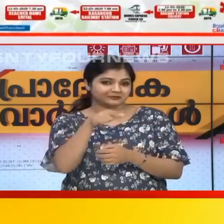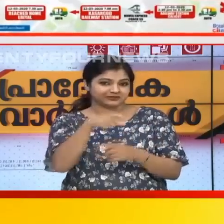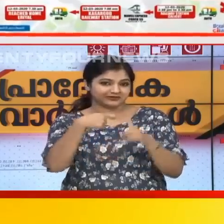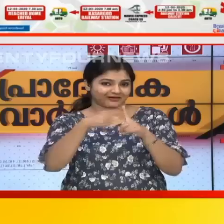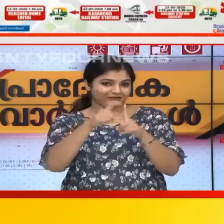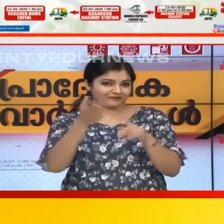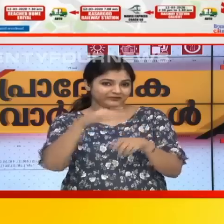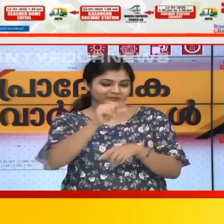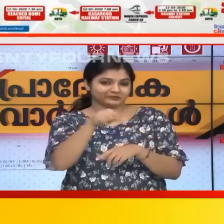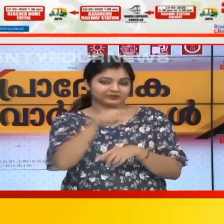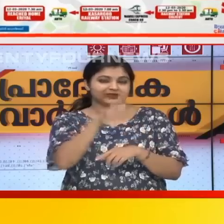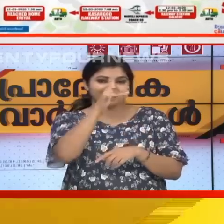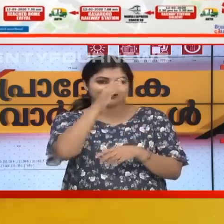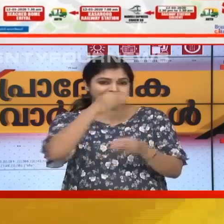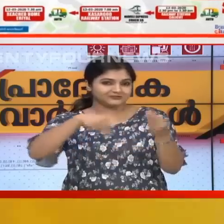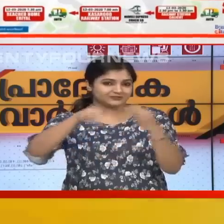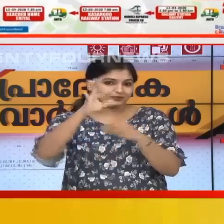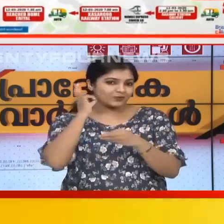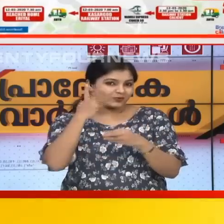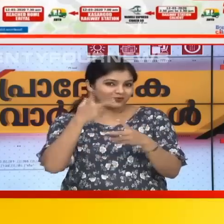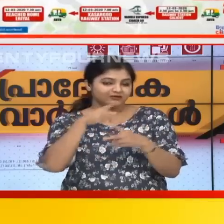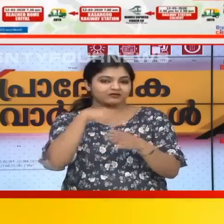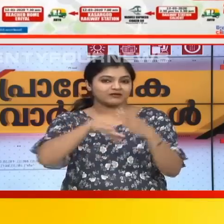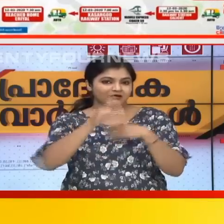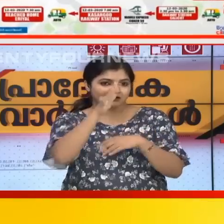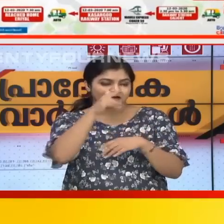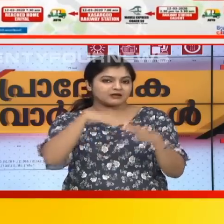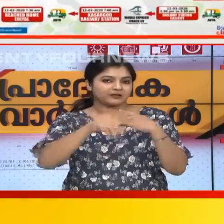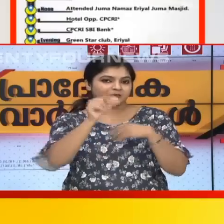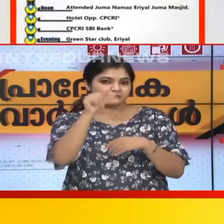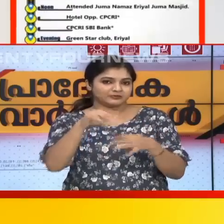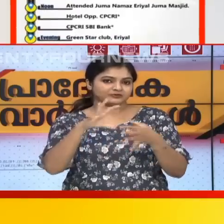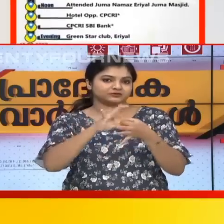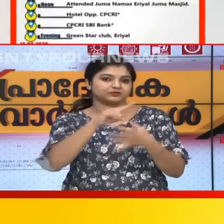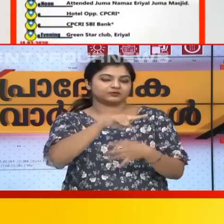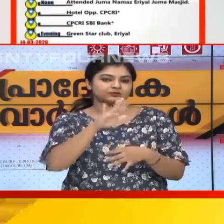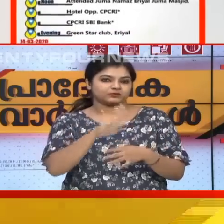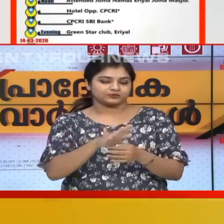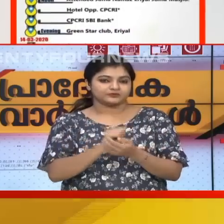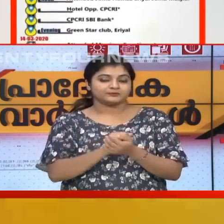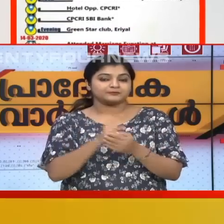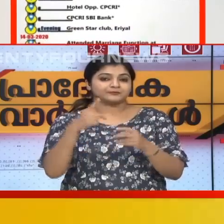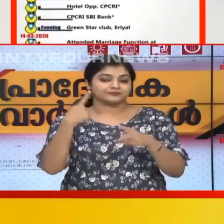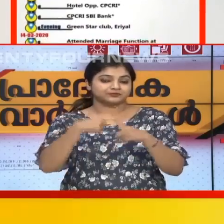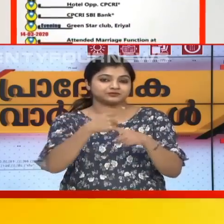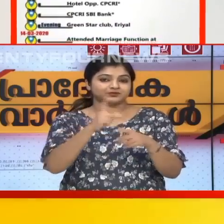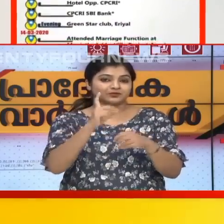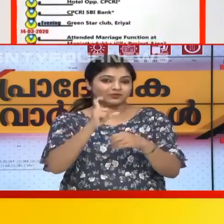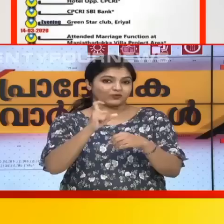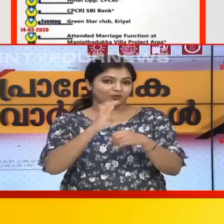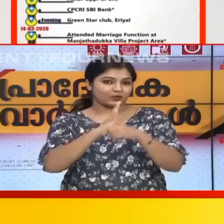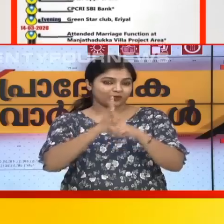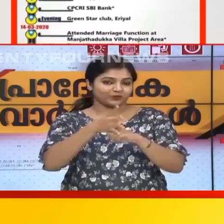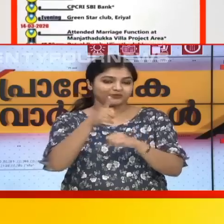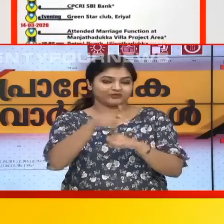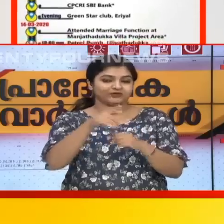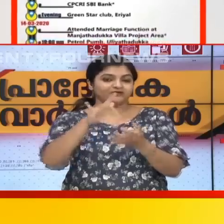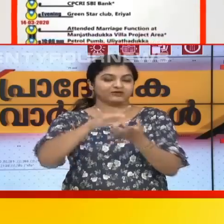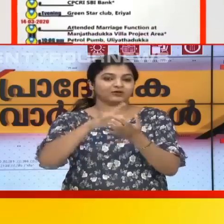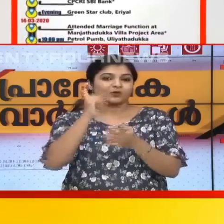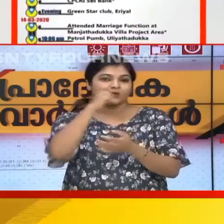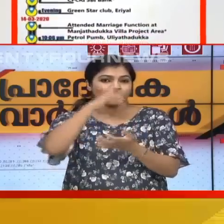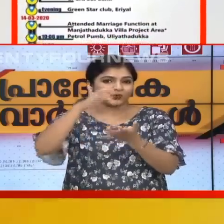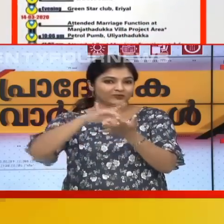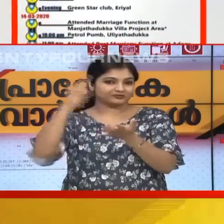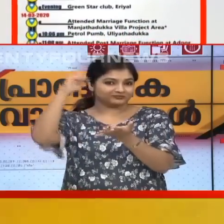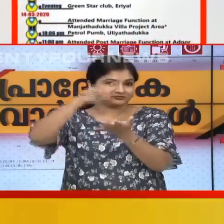ഭാഗമായി പ്രവർത്തിക്കുന്നു എന്നുള്ളതാണ്. മാത്രവുമല്ല, ഏറ്റവും പ്രധാനപ്പെട്ട കാര്യം ഈ കോവിഡ് പശ്ചാത്തലത്തിൽ പ്രത്യേകിച്ച് കോഴിക്കോട് വിമാനത്താവളം ഉൾപ്പെടെയുള്ള